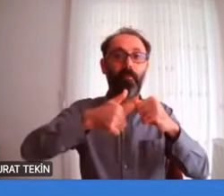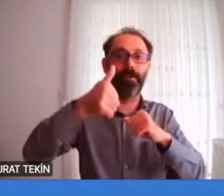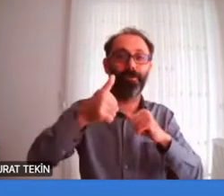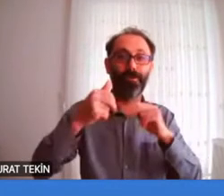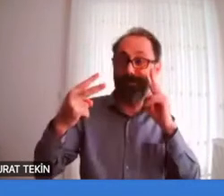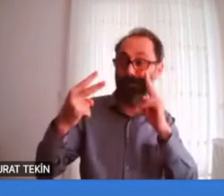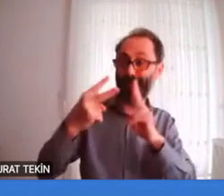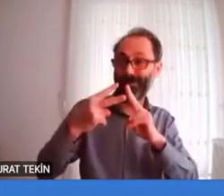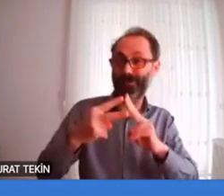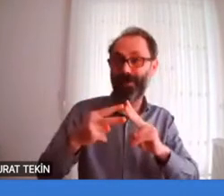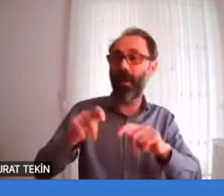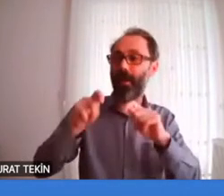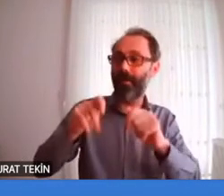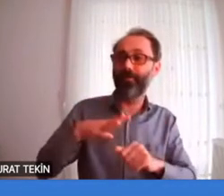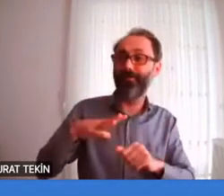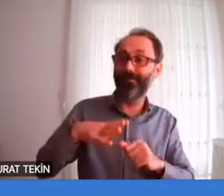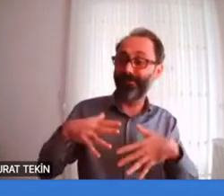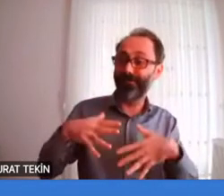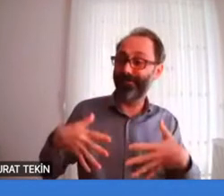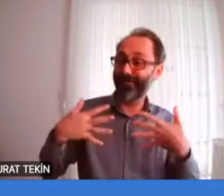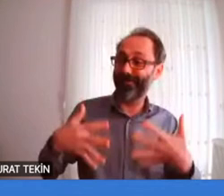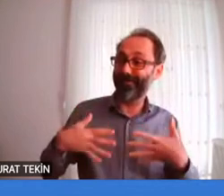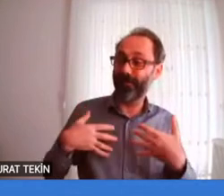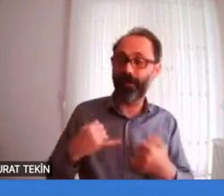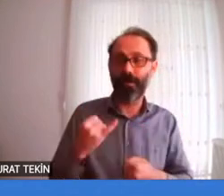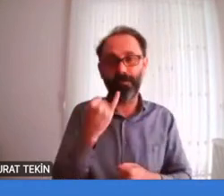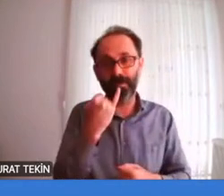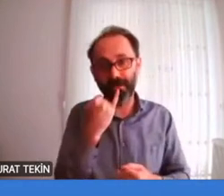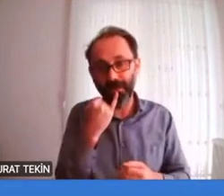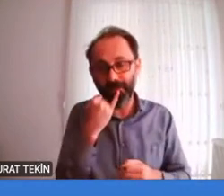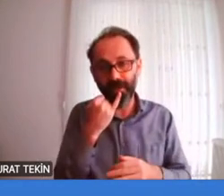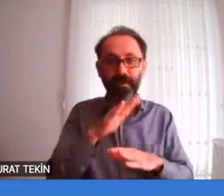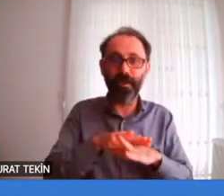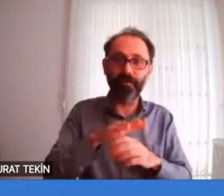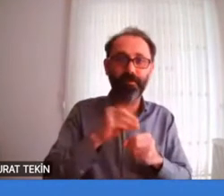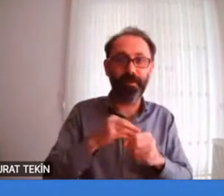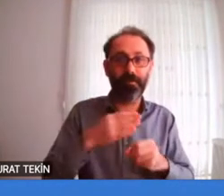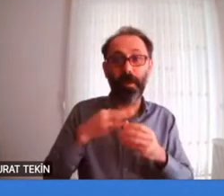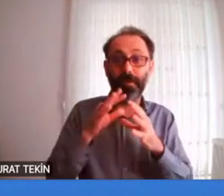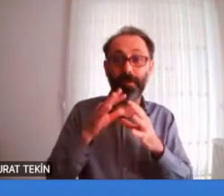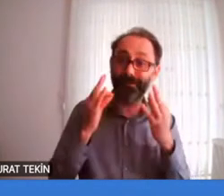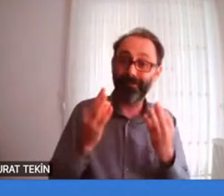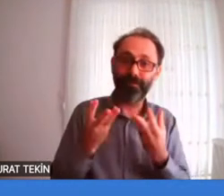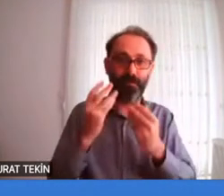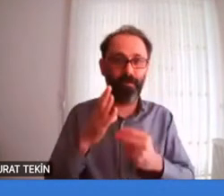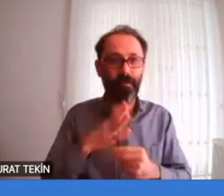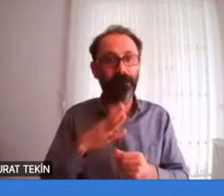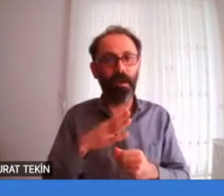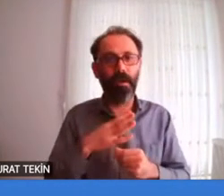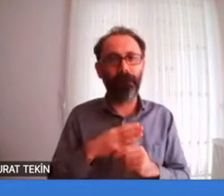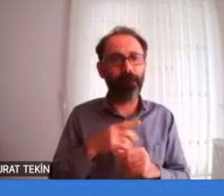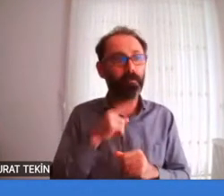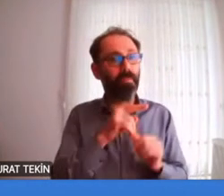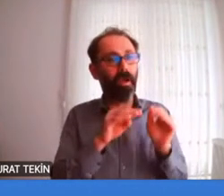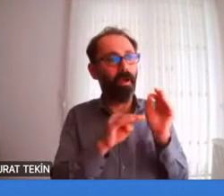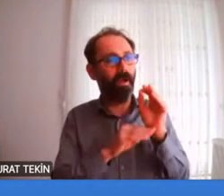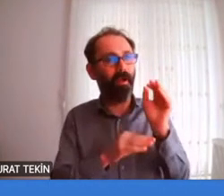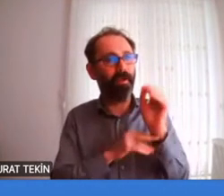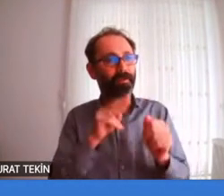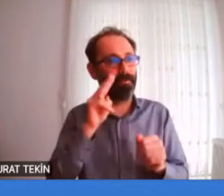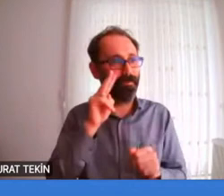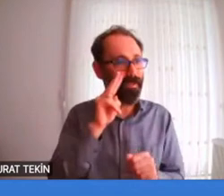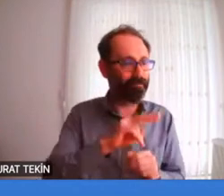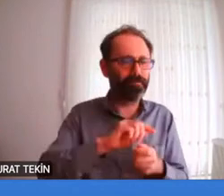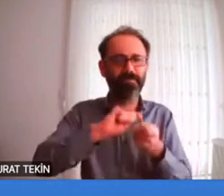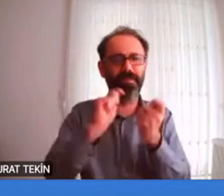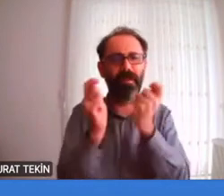oldum. Yani onları ağırlamaktan son derece mutlu oldum ben. En azından hayata bakışımızı değiştiriyor,